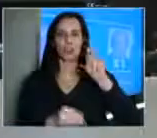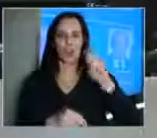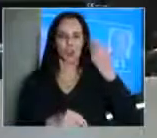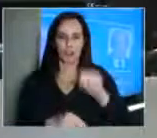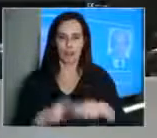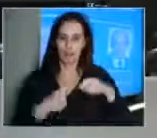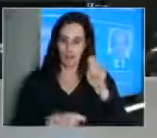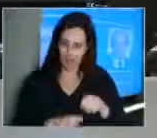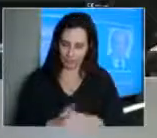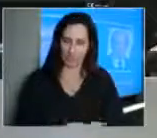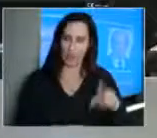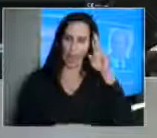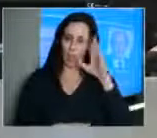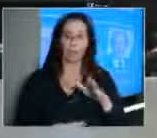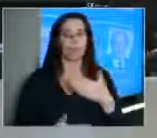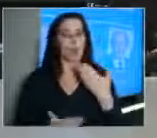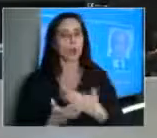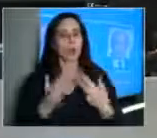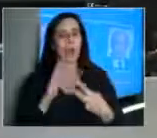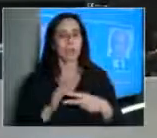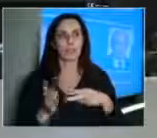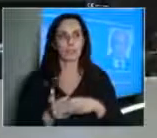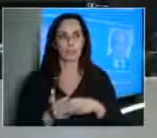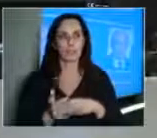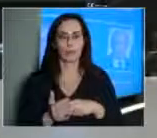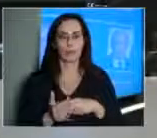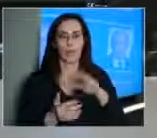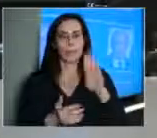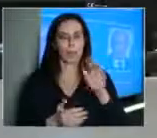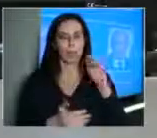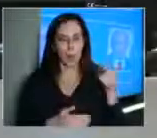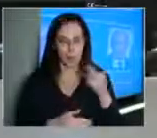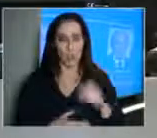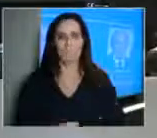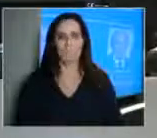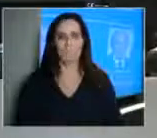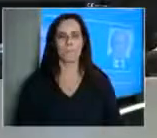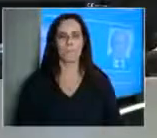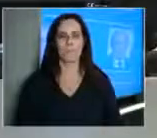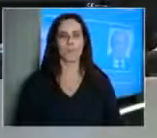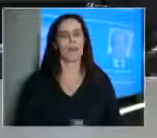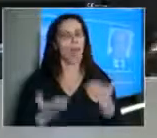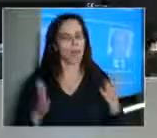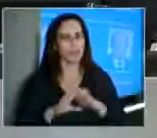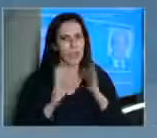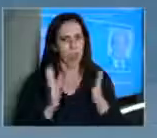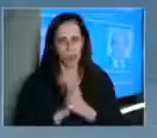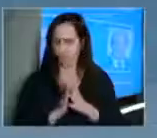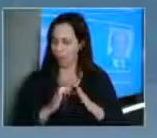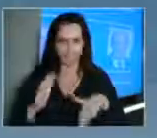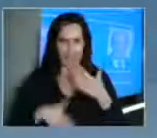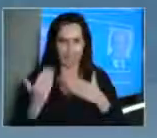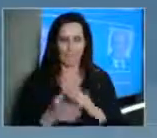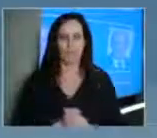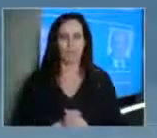חברת כנסת שרן אסכל מהליכוד, והיועצת האסטרטגית בירה ברדוגו, שלום לכם. שלום, צהריים טובים. טוב, אז הכל מתערבב